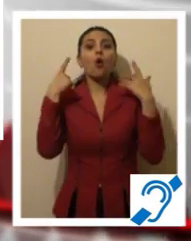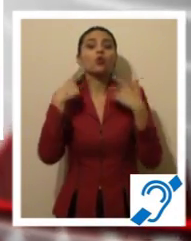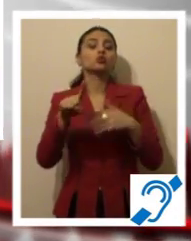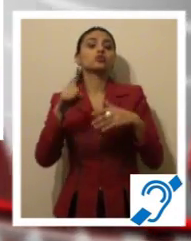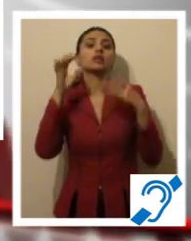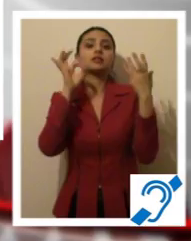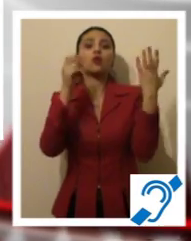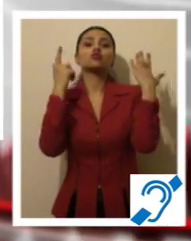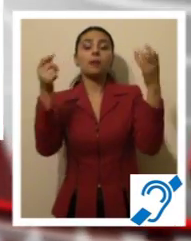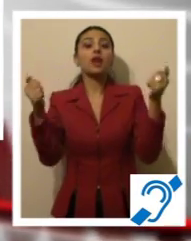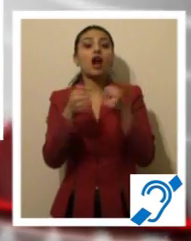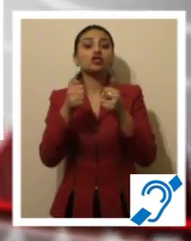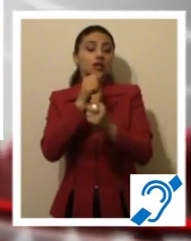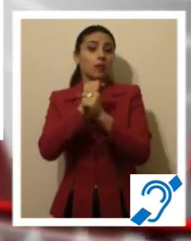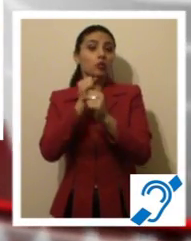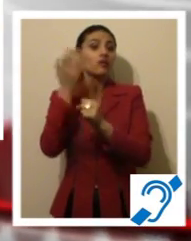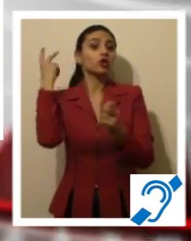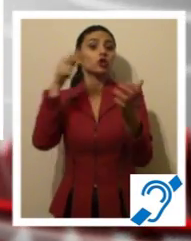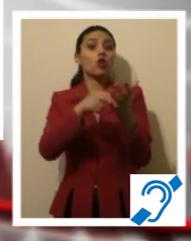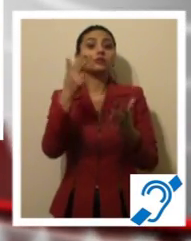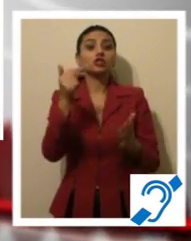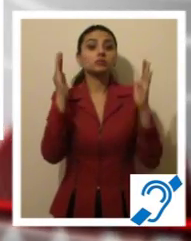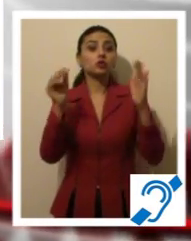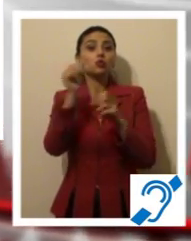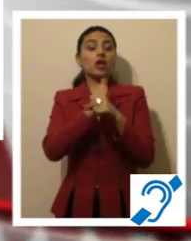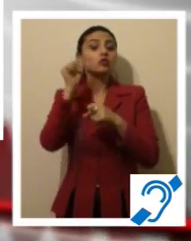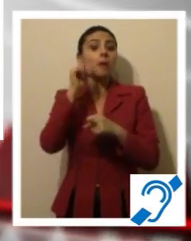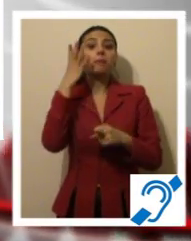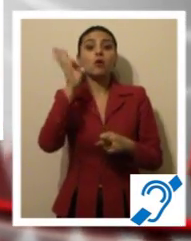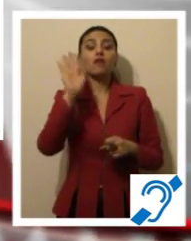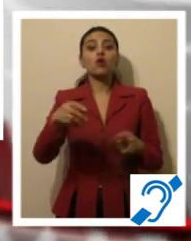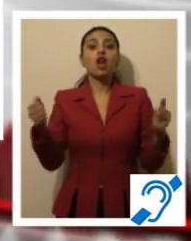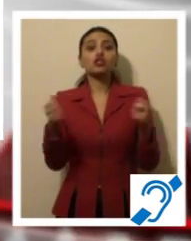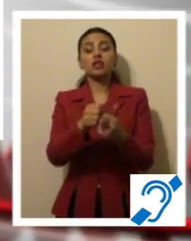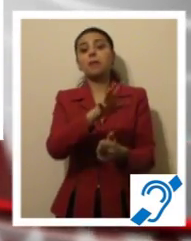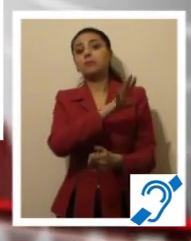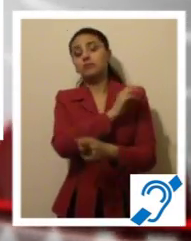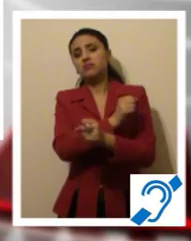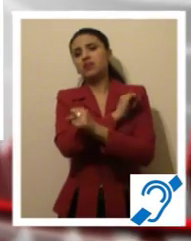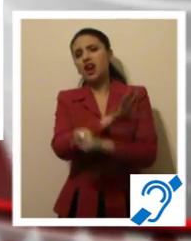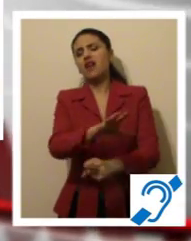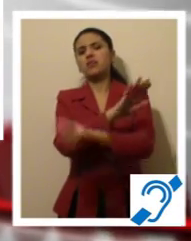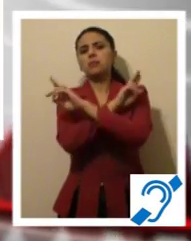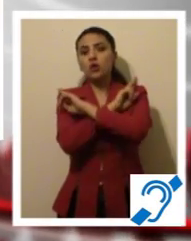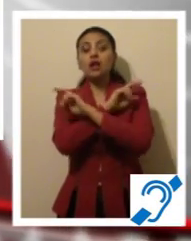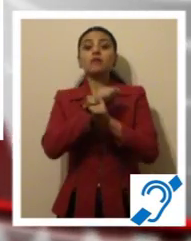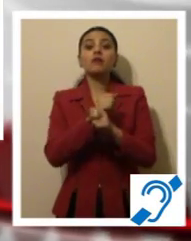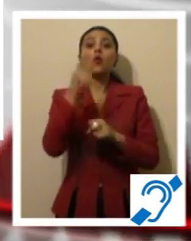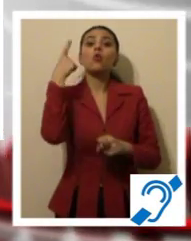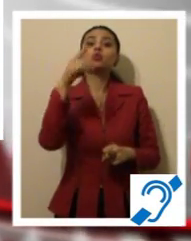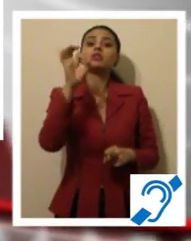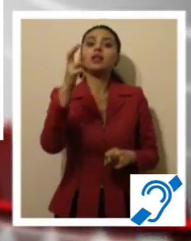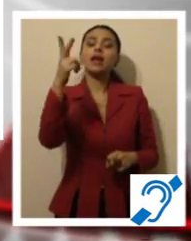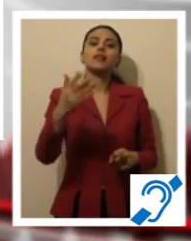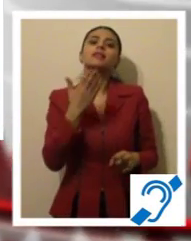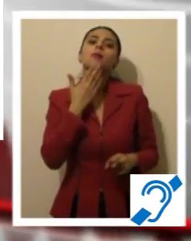muncă înregistrate în 2015 în județul Argeș, 4 au fost accidente mortale, iar 103 accidente cu incapacitate temporară de